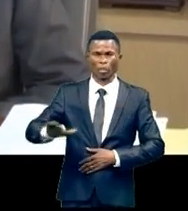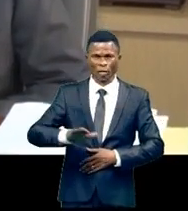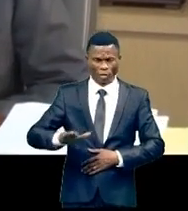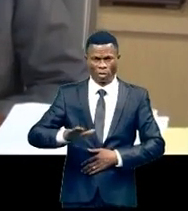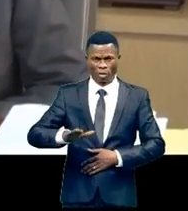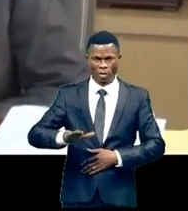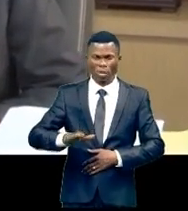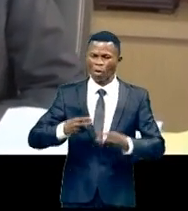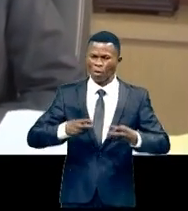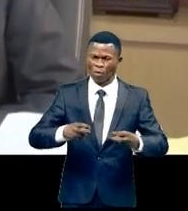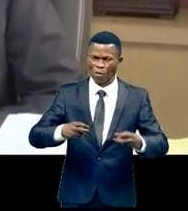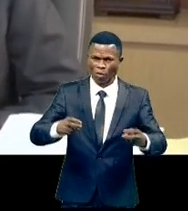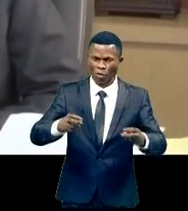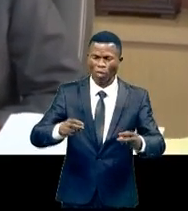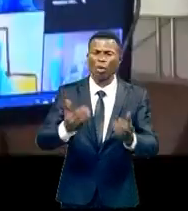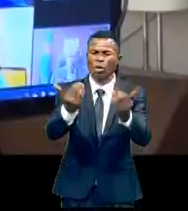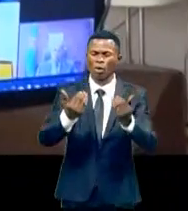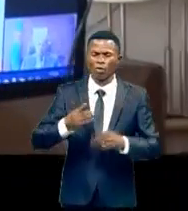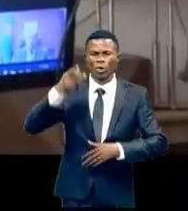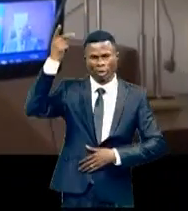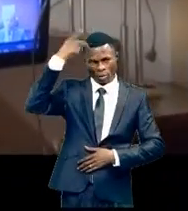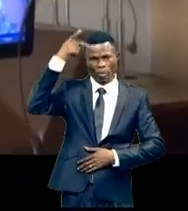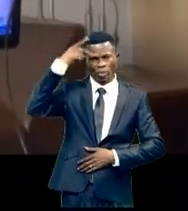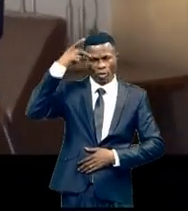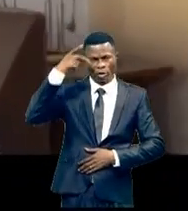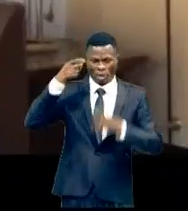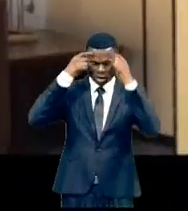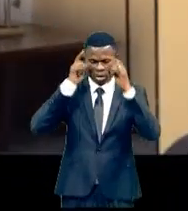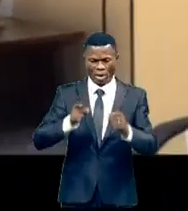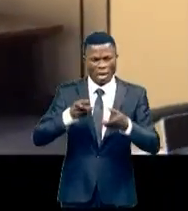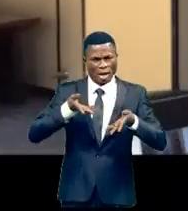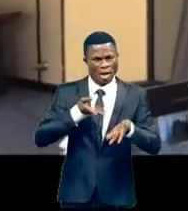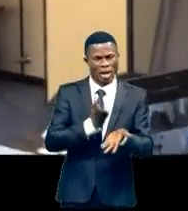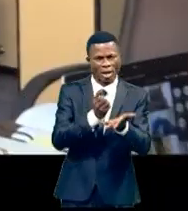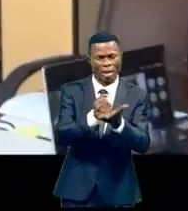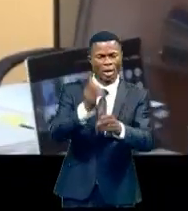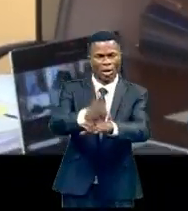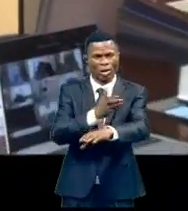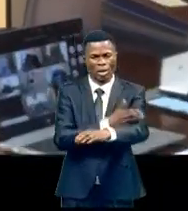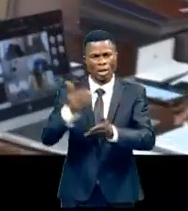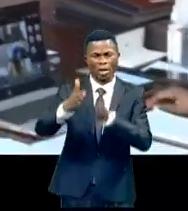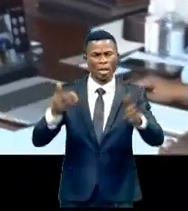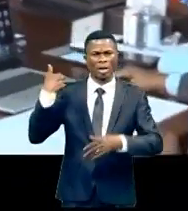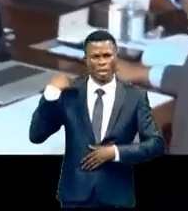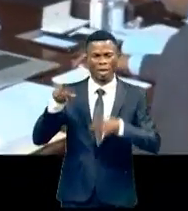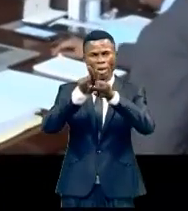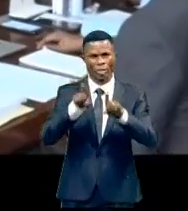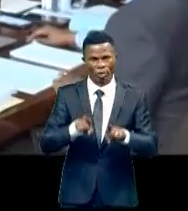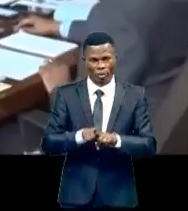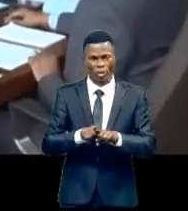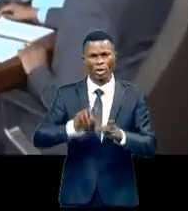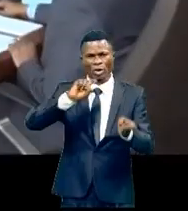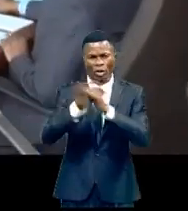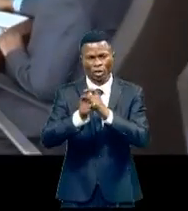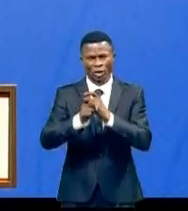a impulsé une volonté politique et des mesures permettant d'accroître les recettes publiques et ainsi améliorer